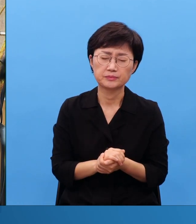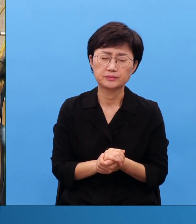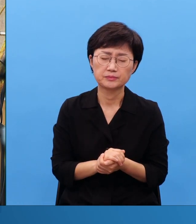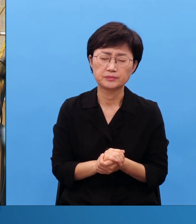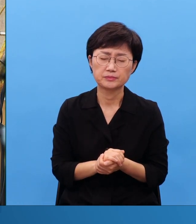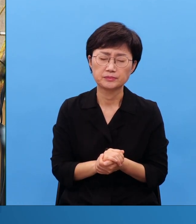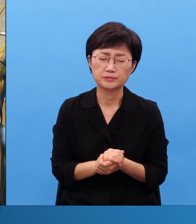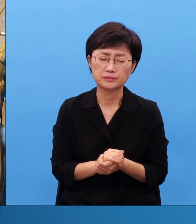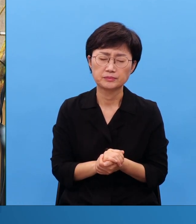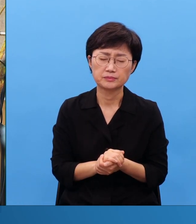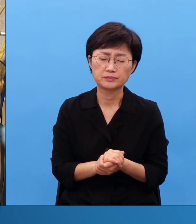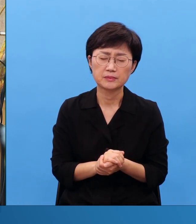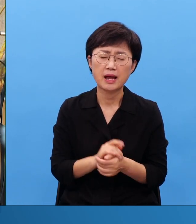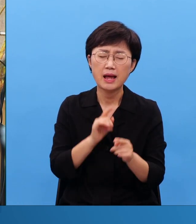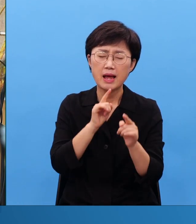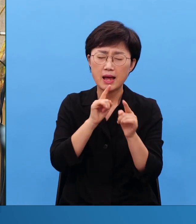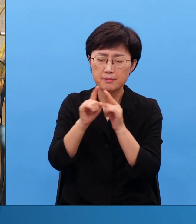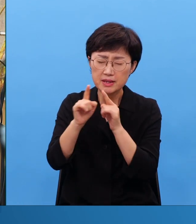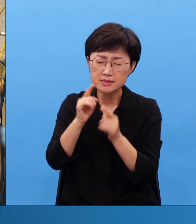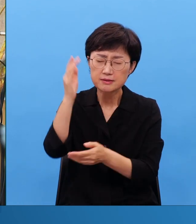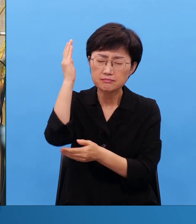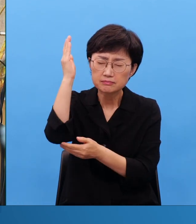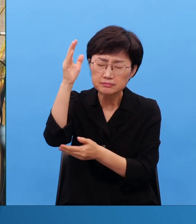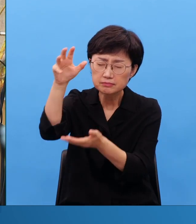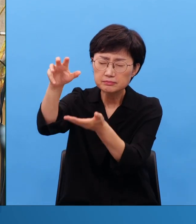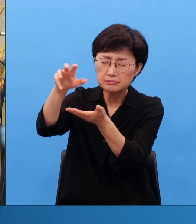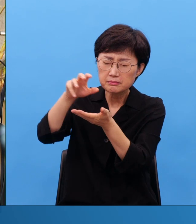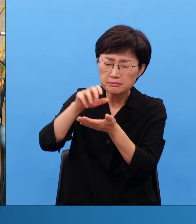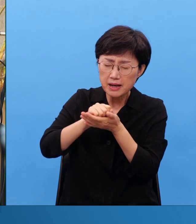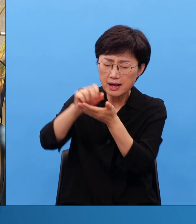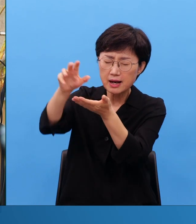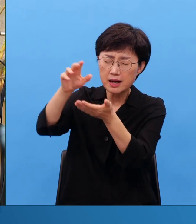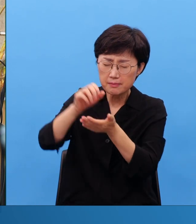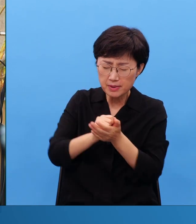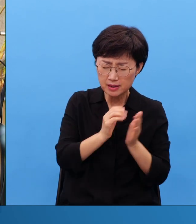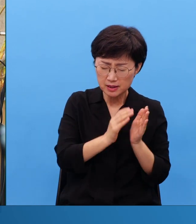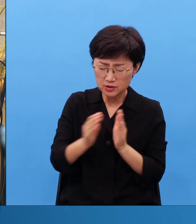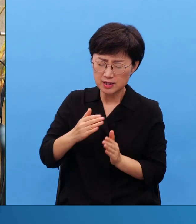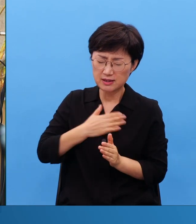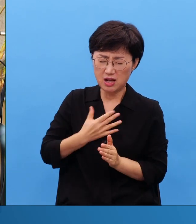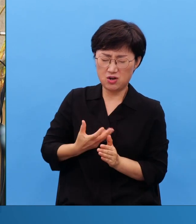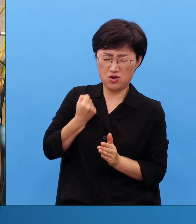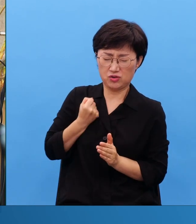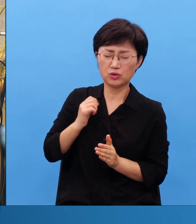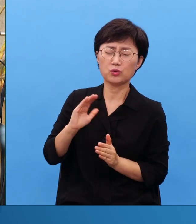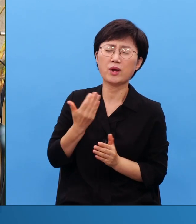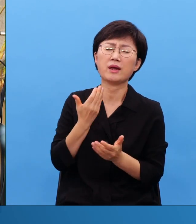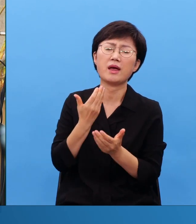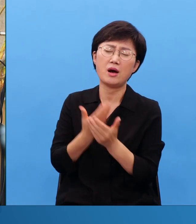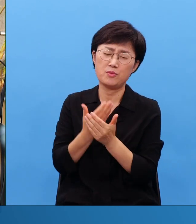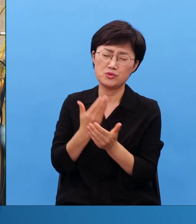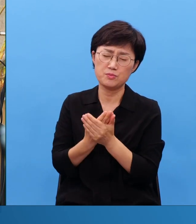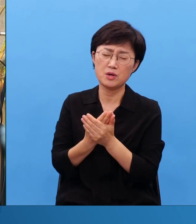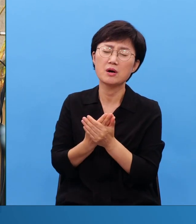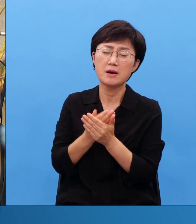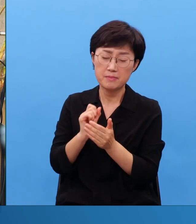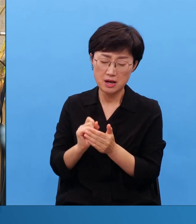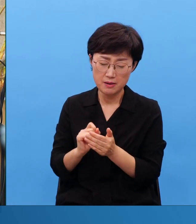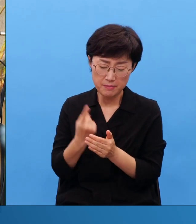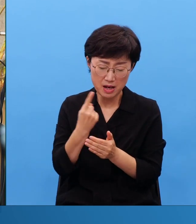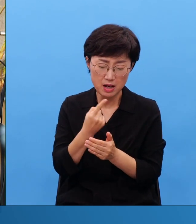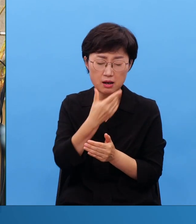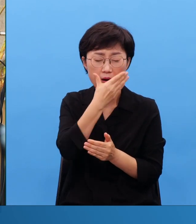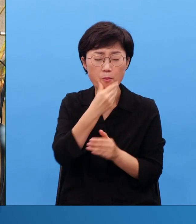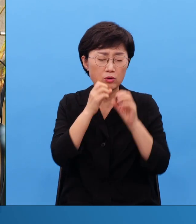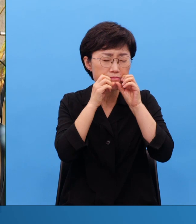proclaimed. 이 말씀이 우리 인생 메시지로 정리되게 하시며 우리의 현장 살리는 증인으로 세워 주옵소서. May these words